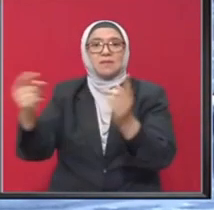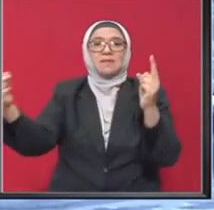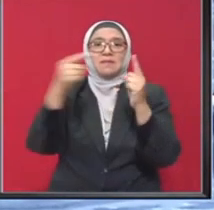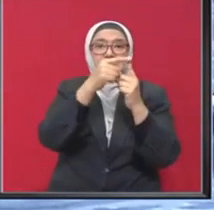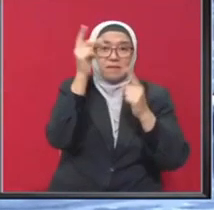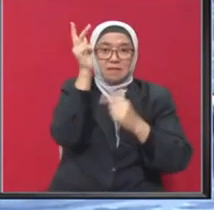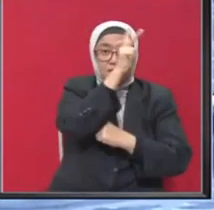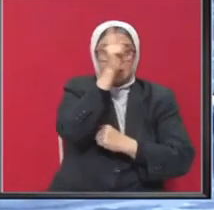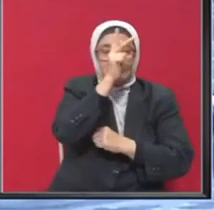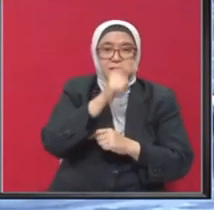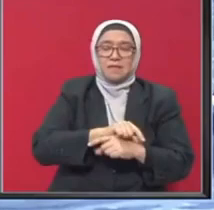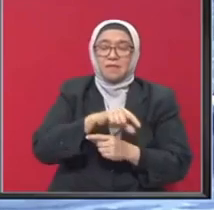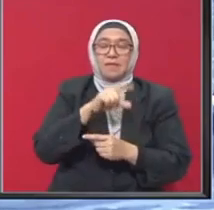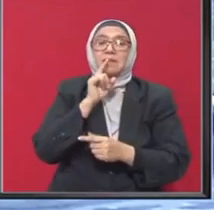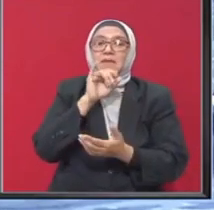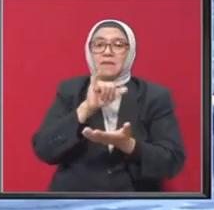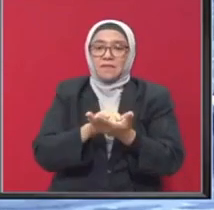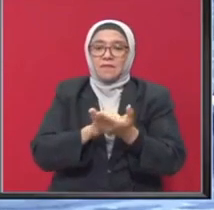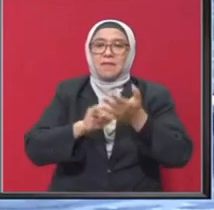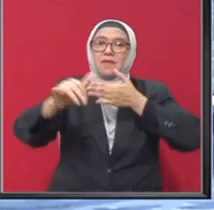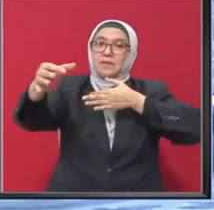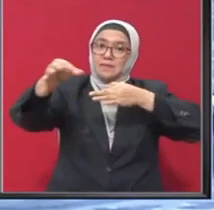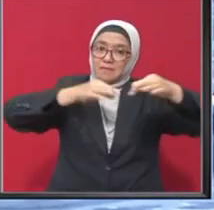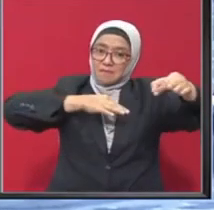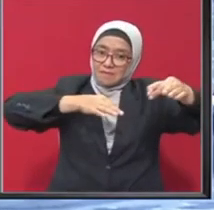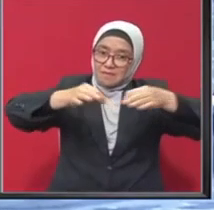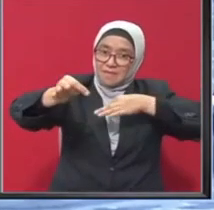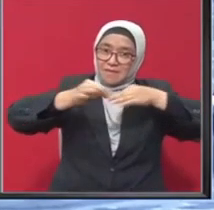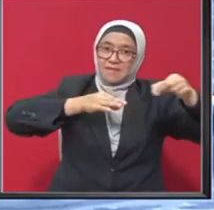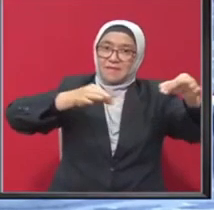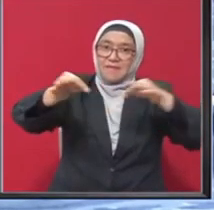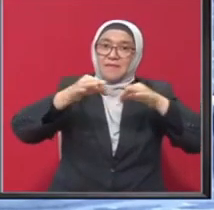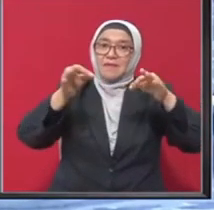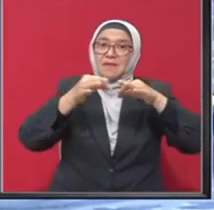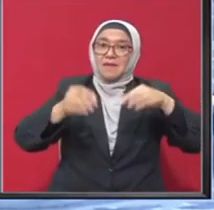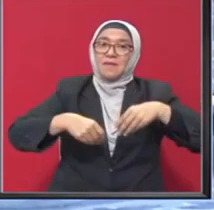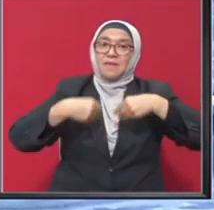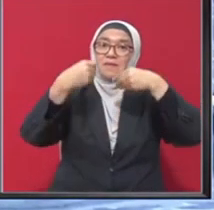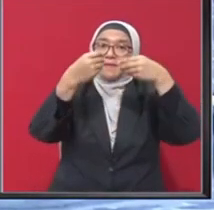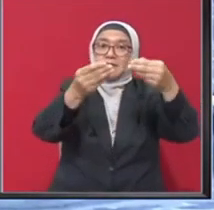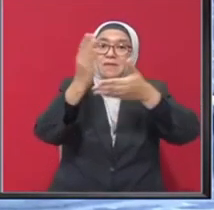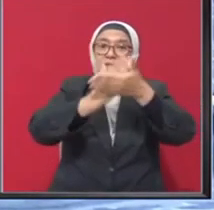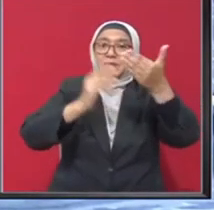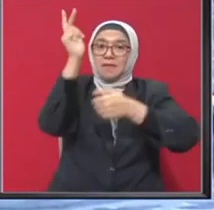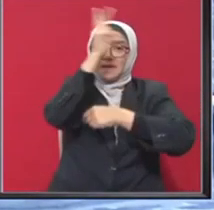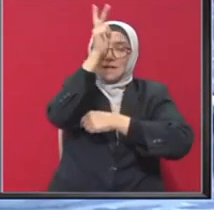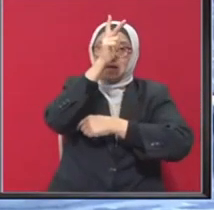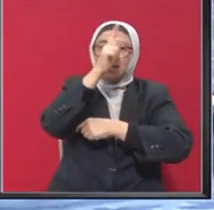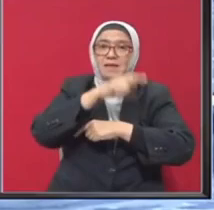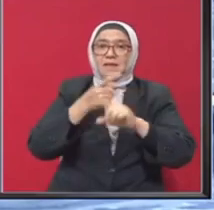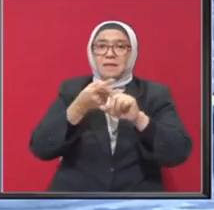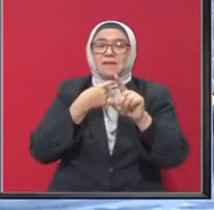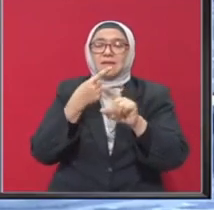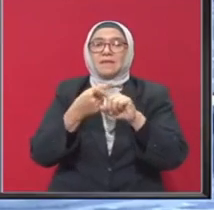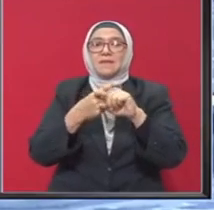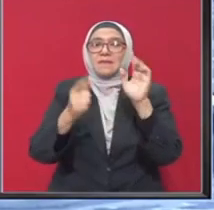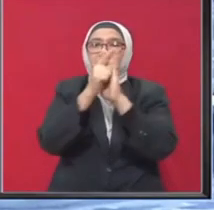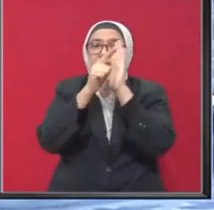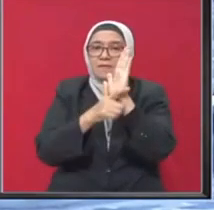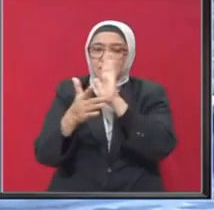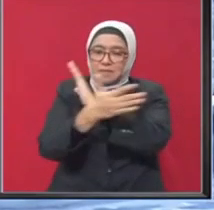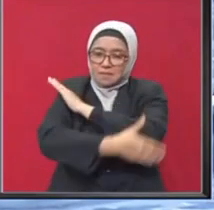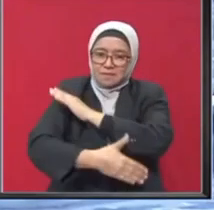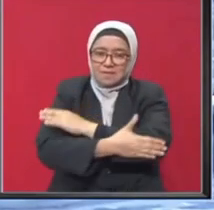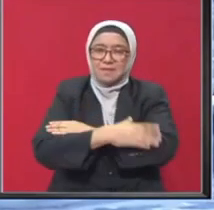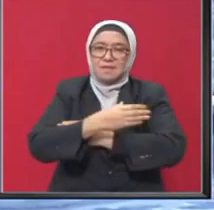kerajaan itu ulasan yang diberikan oleh PH kerajaan kepada kerajaan yang mana pada